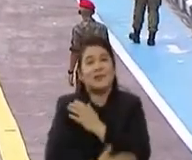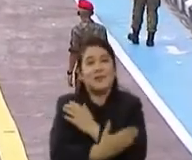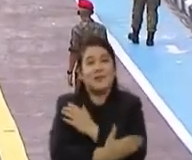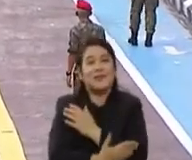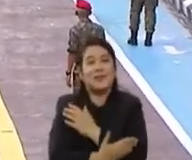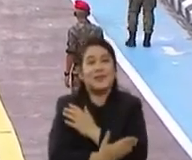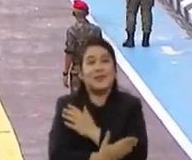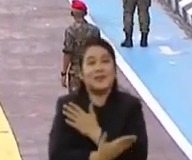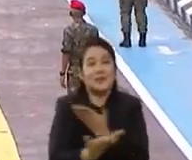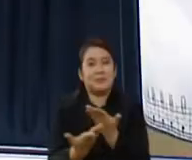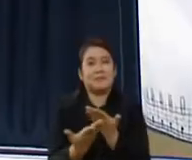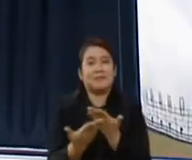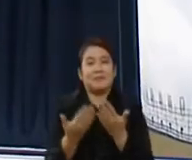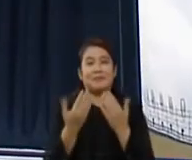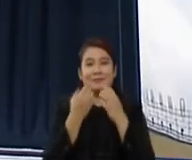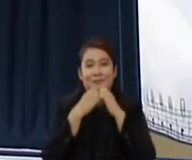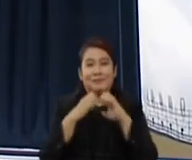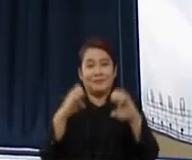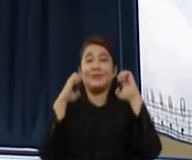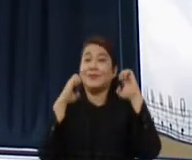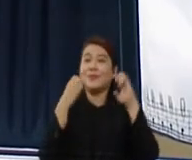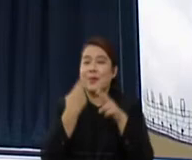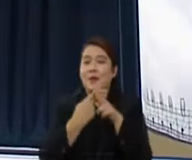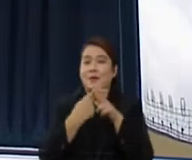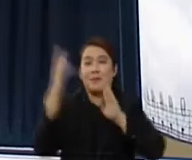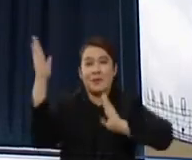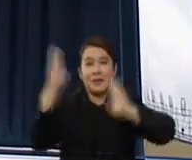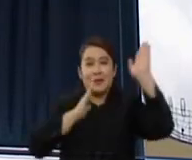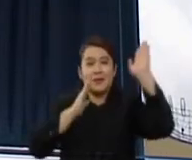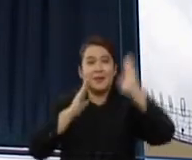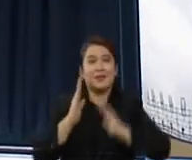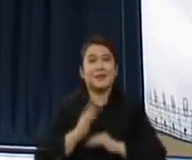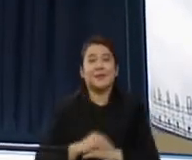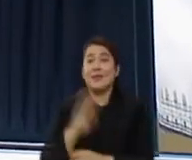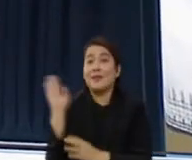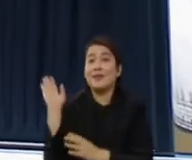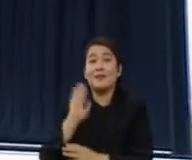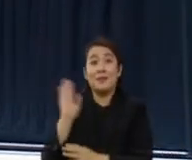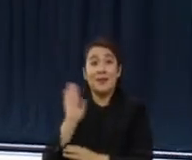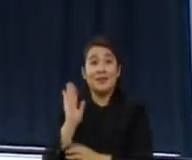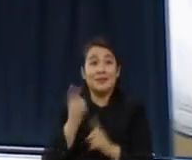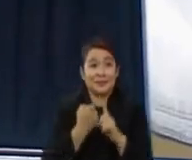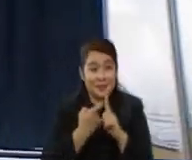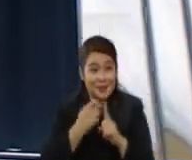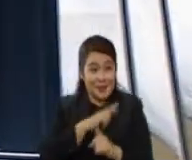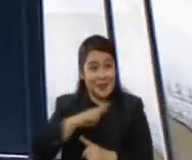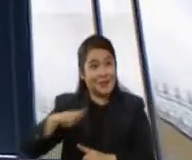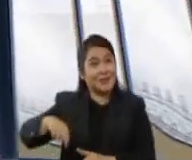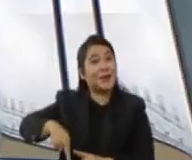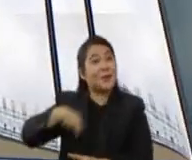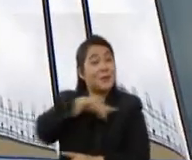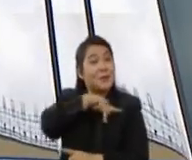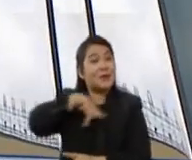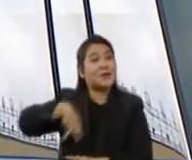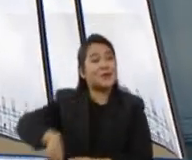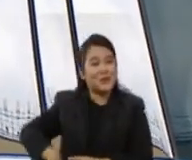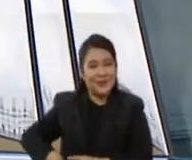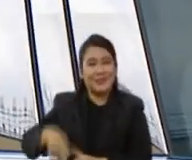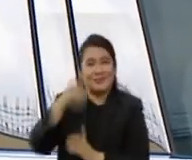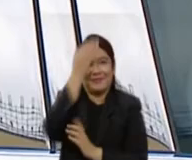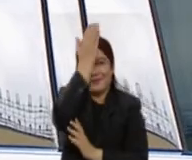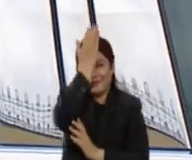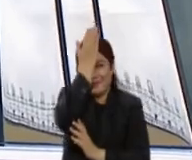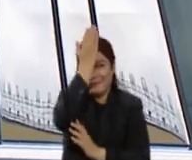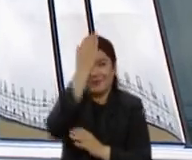gemilang bernama Malaysia. Ya, lambaian daripada Raja Permaisuri Agong dan Kepaduli Yang Maha Mulia Seri